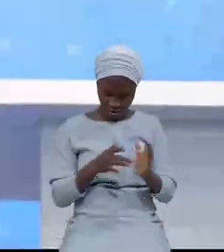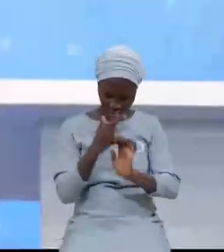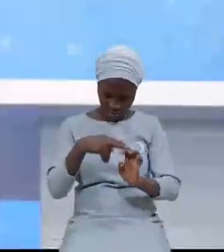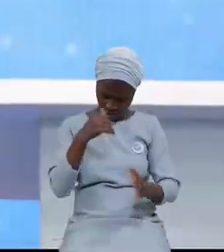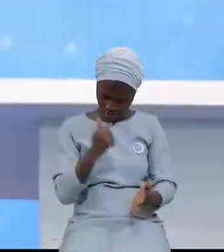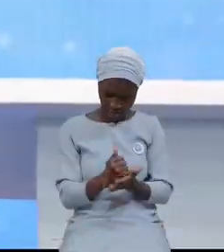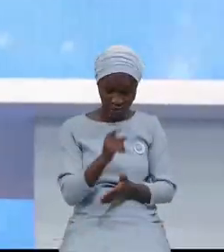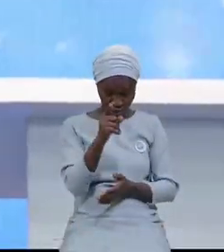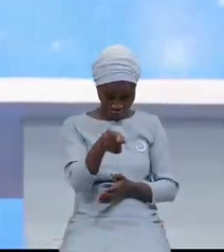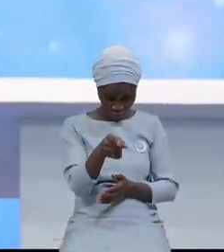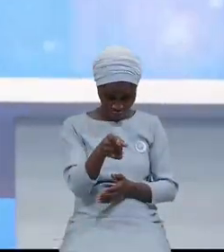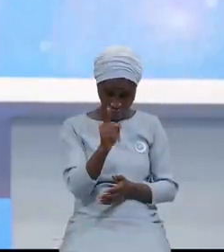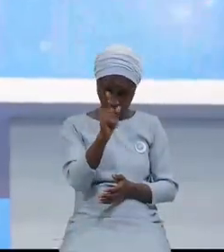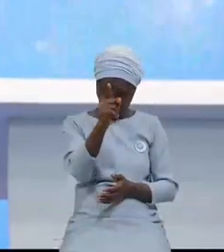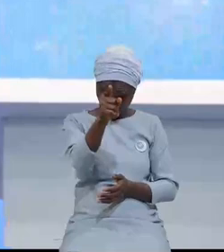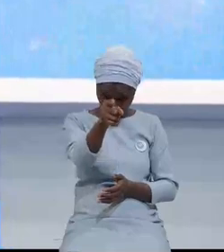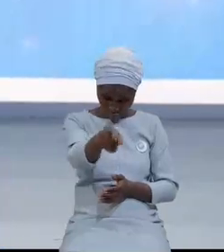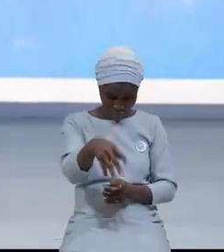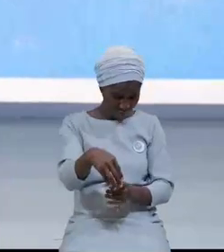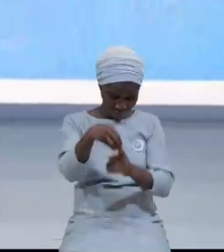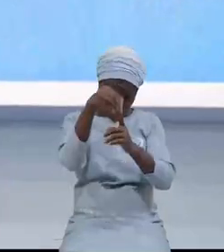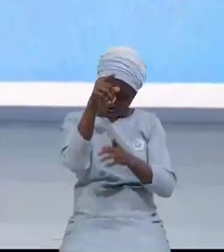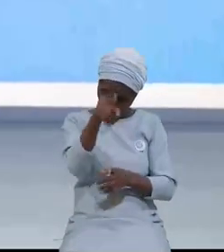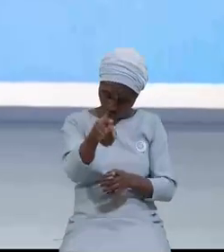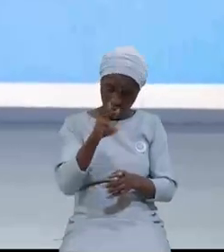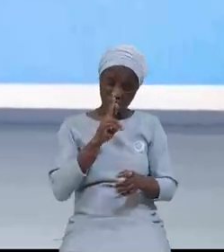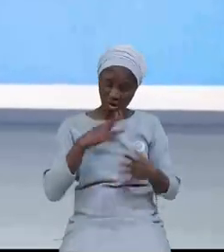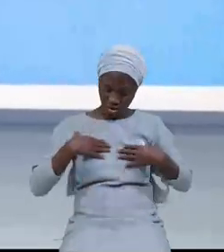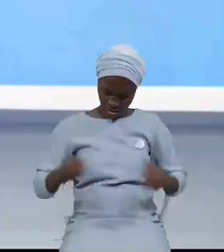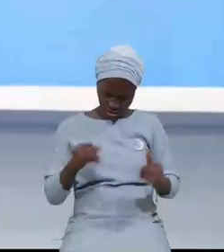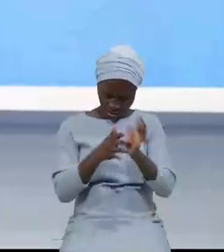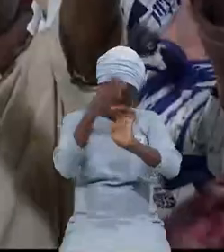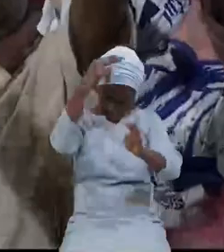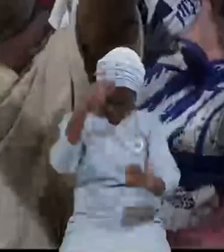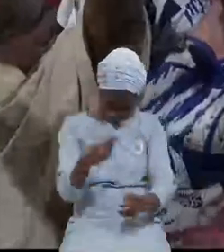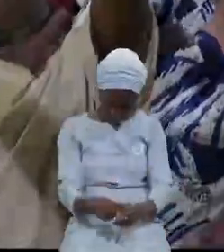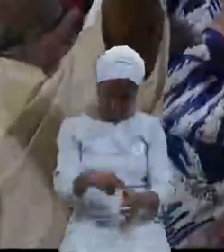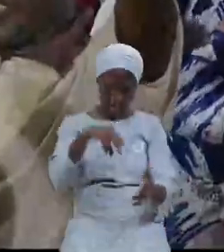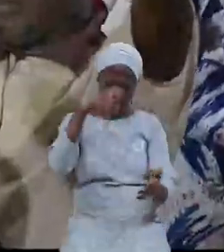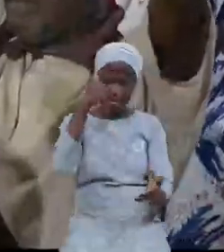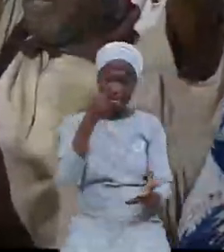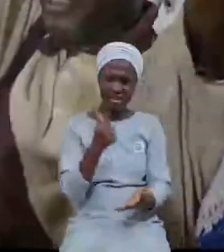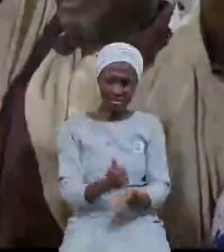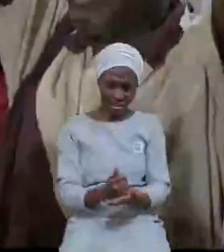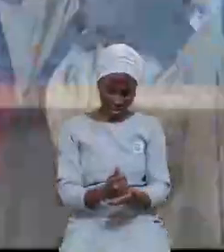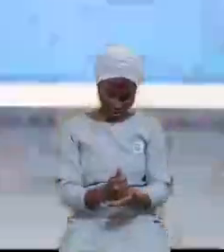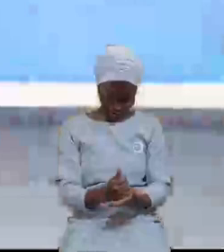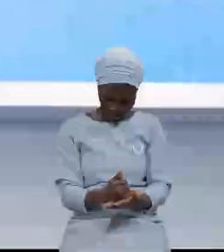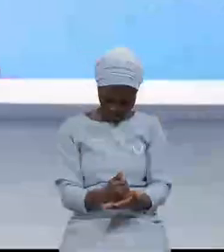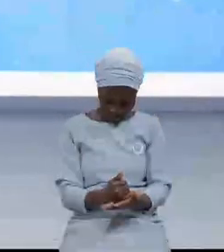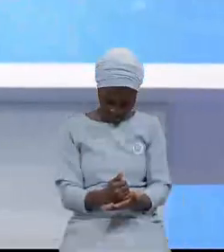guéri tu toi en particulier tu es guéri au nom de